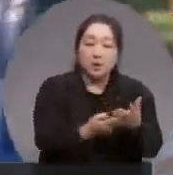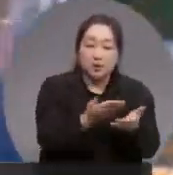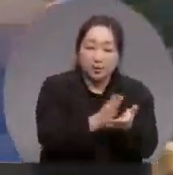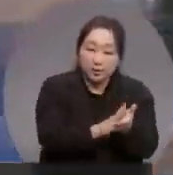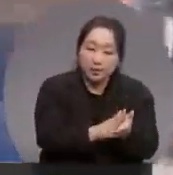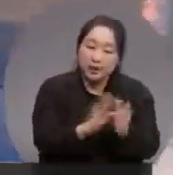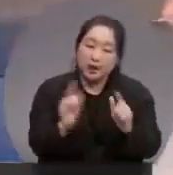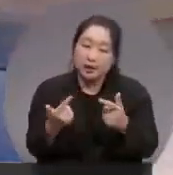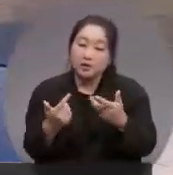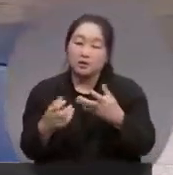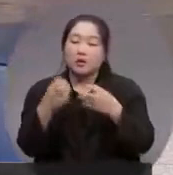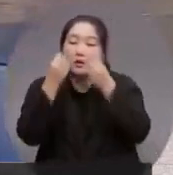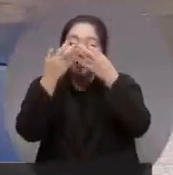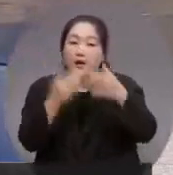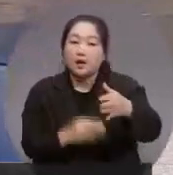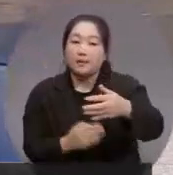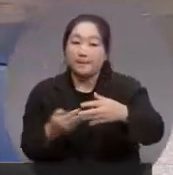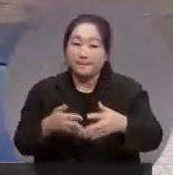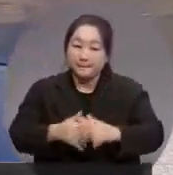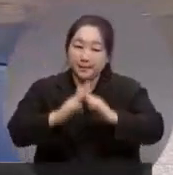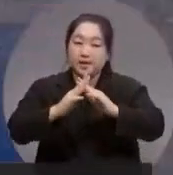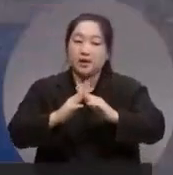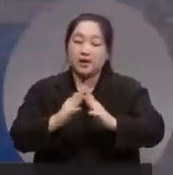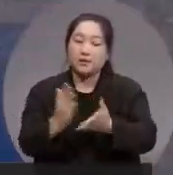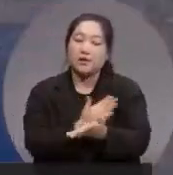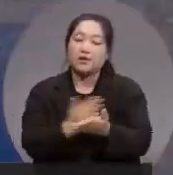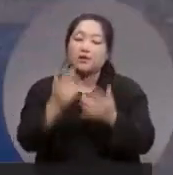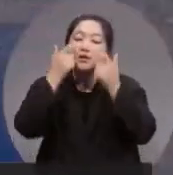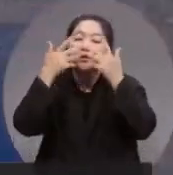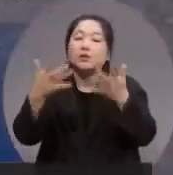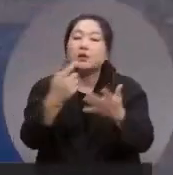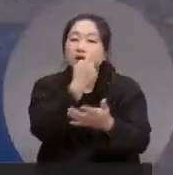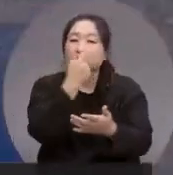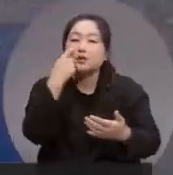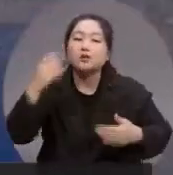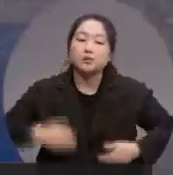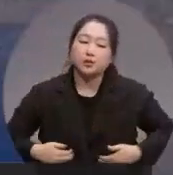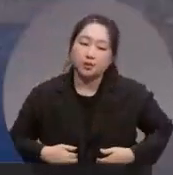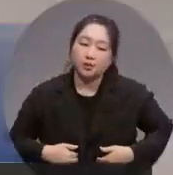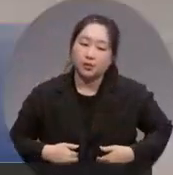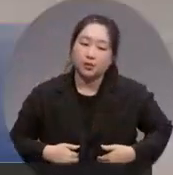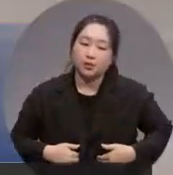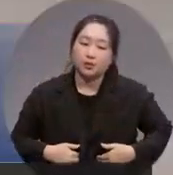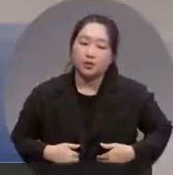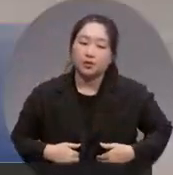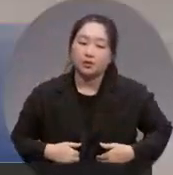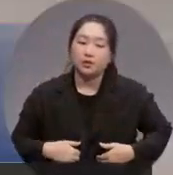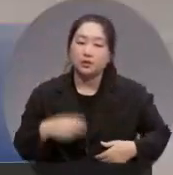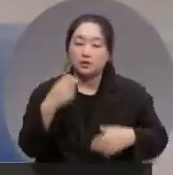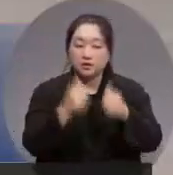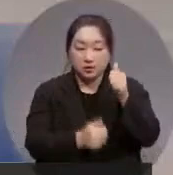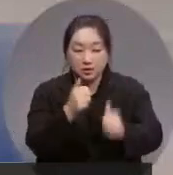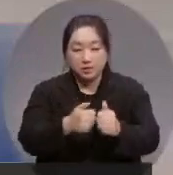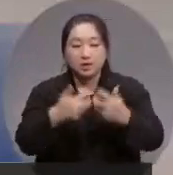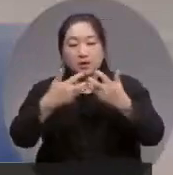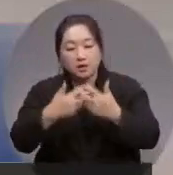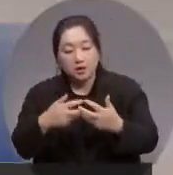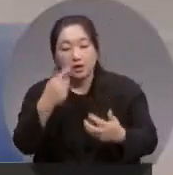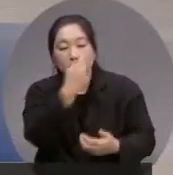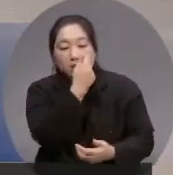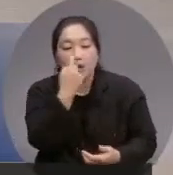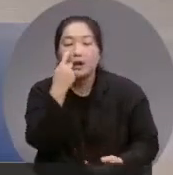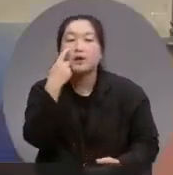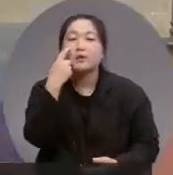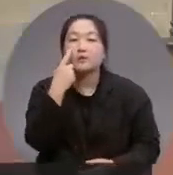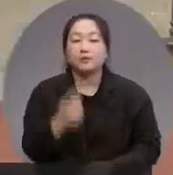없으니 재가설을 할지 또는 판단할 수 있는 정확한 판단할 수 있는 근거가 있어야 되니까 테스트하는 시험에 의해서 기계로도